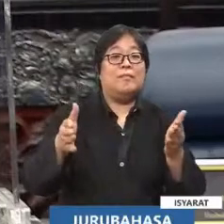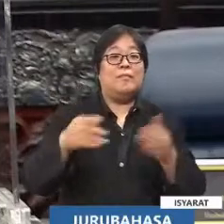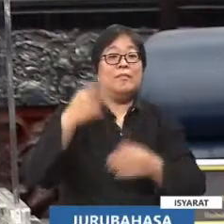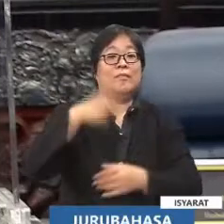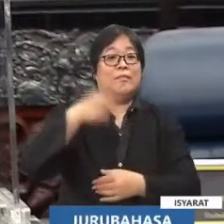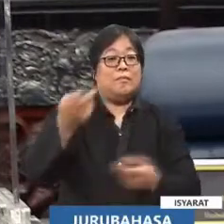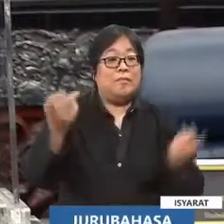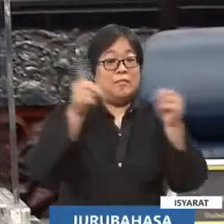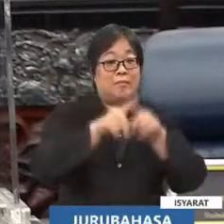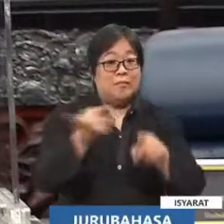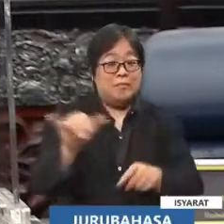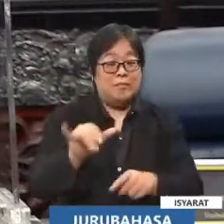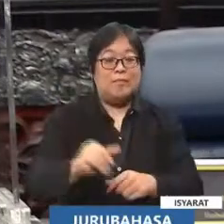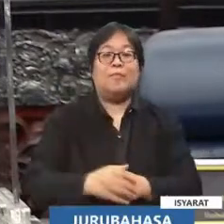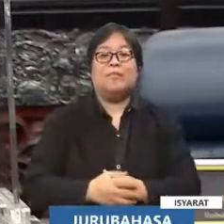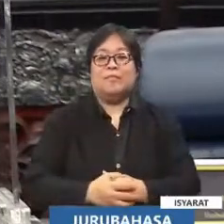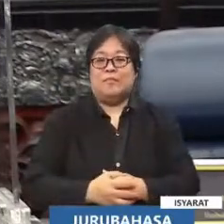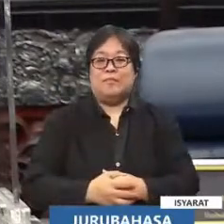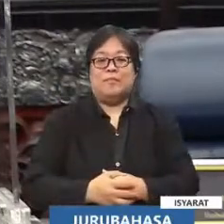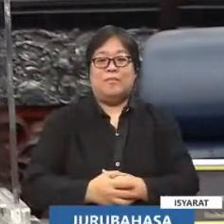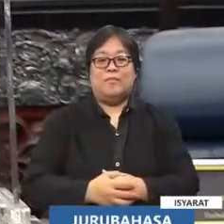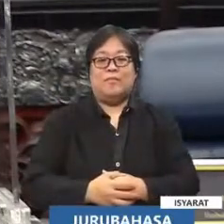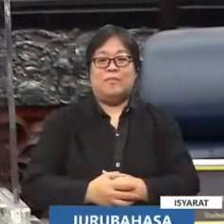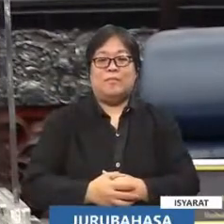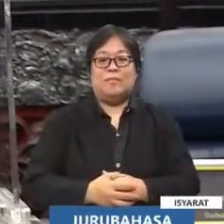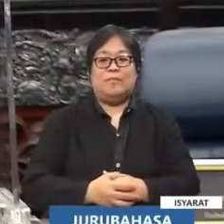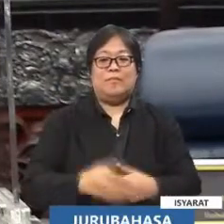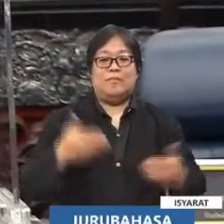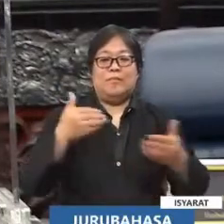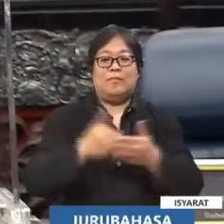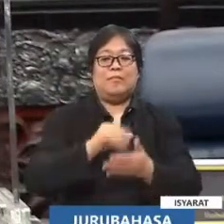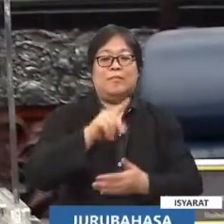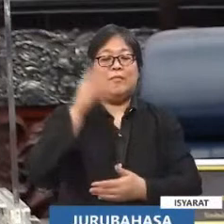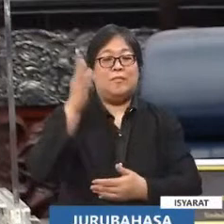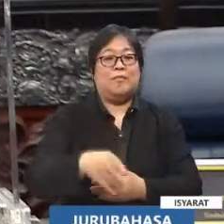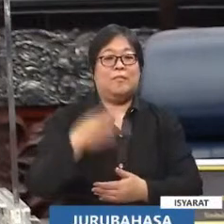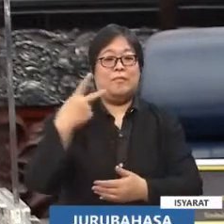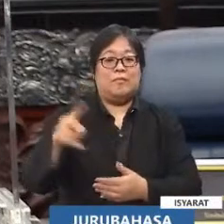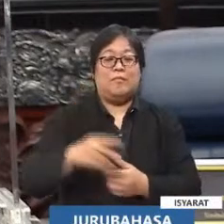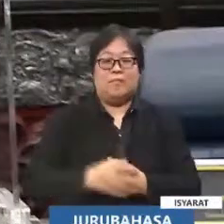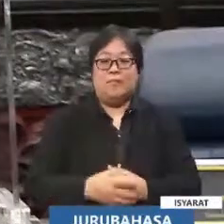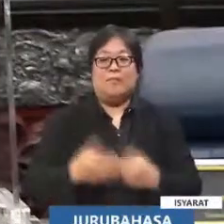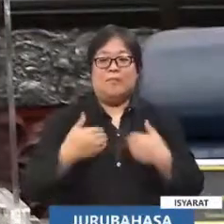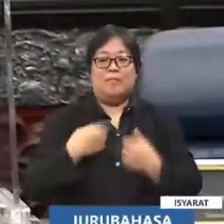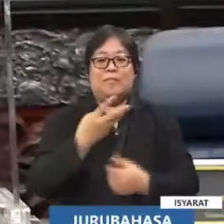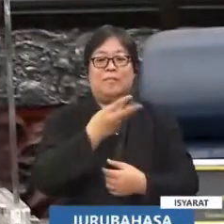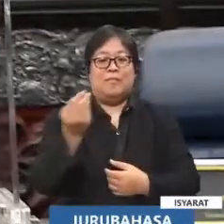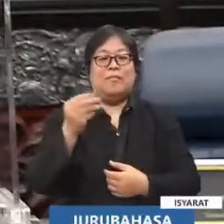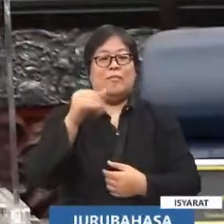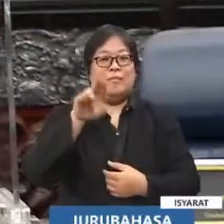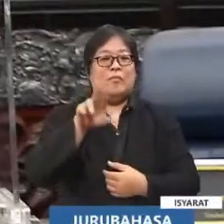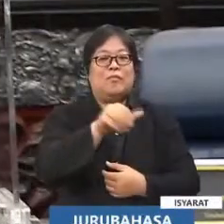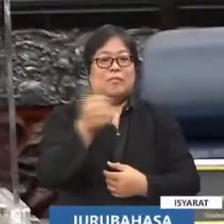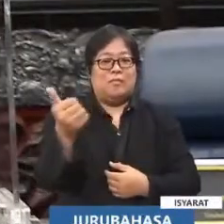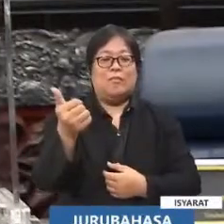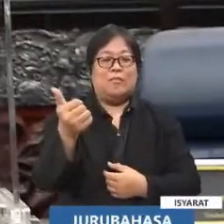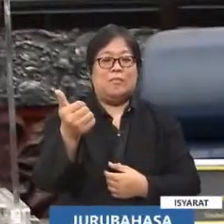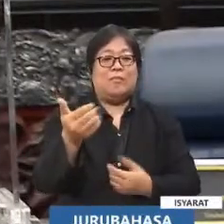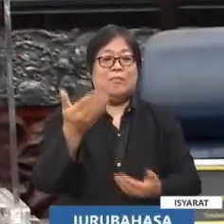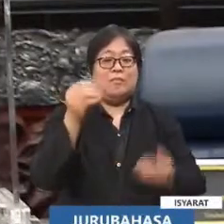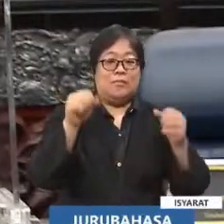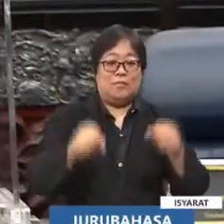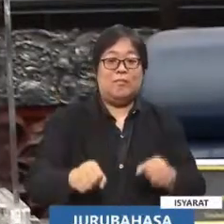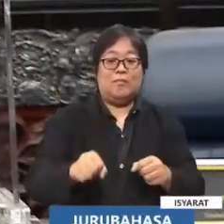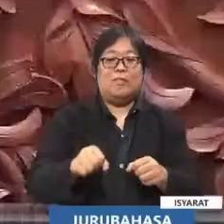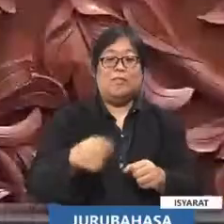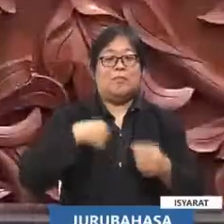PKP pula juga diberikan sehingga 31 hari bulan Disember. Dan juga ada beberapa inisiatif yang lain yang boleh saya berikan